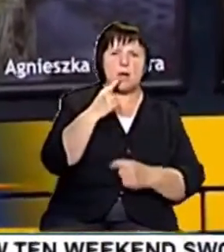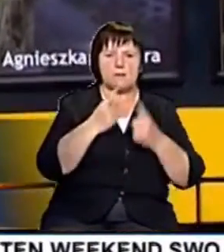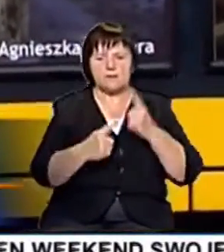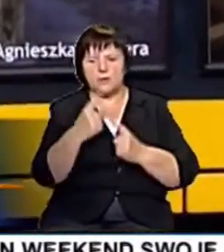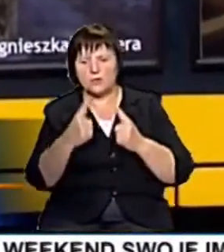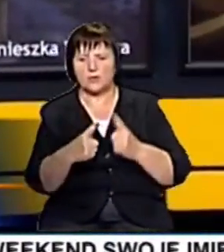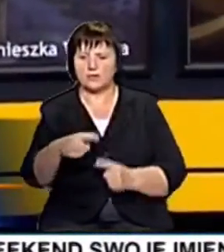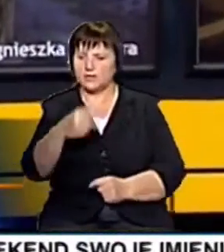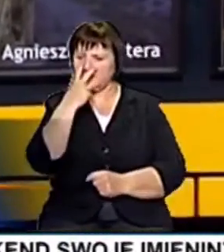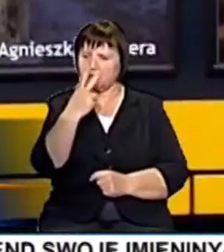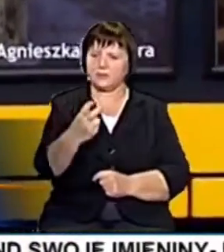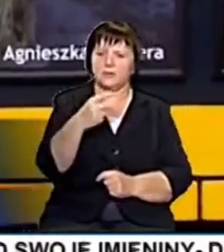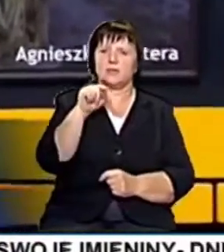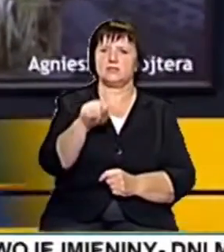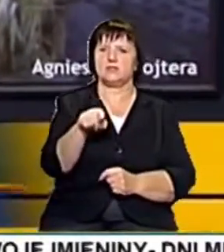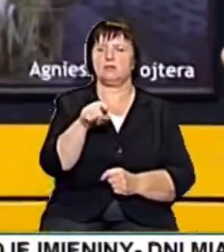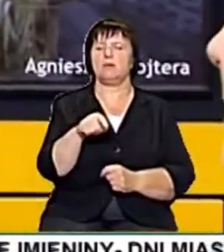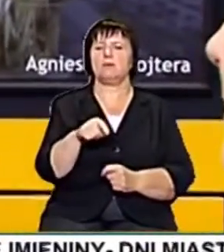taki detal